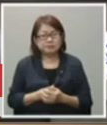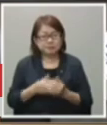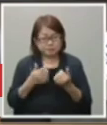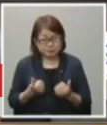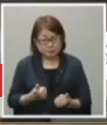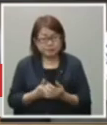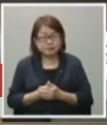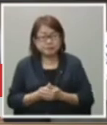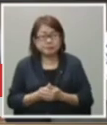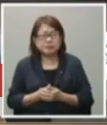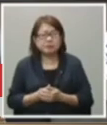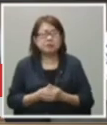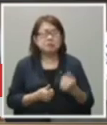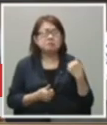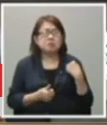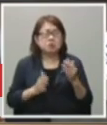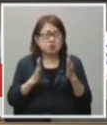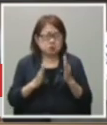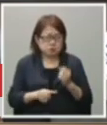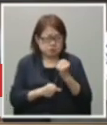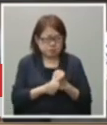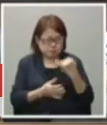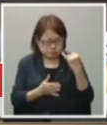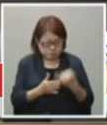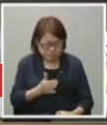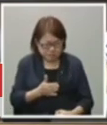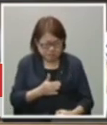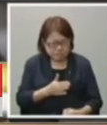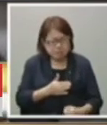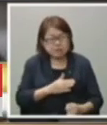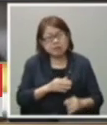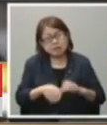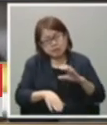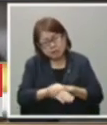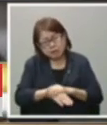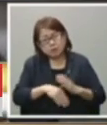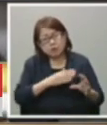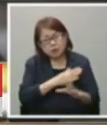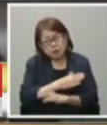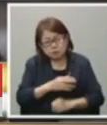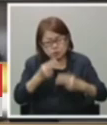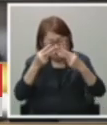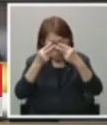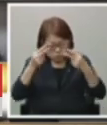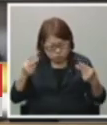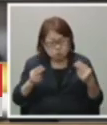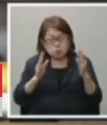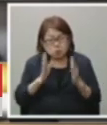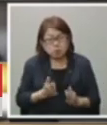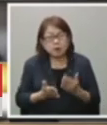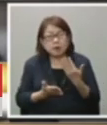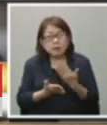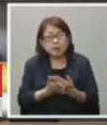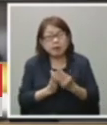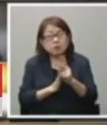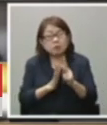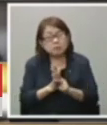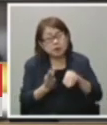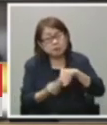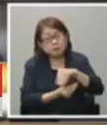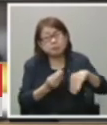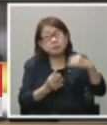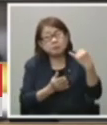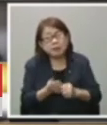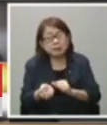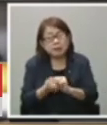อาชญากรทั้งผู้ก่อการร้ายทั้งนักฟอกเงินรายใหญ่เข้าออกประเทศไทยโดยไม่ต้องมีไบโอเมตริกครับ